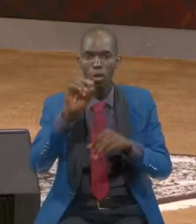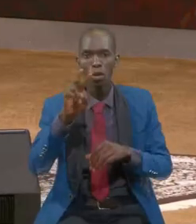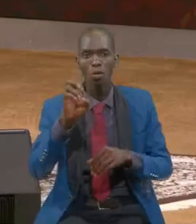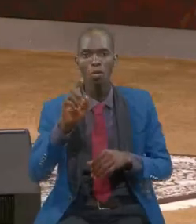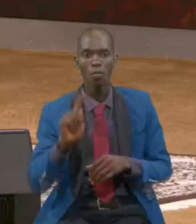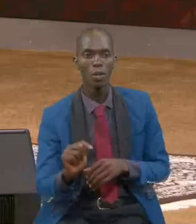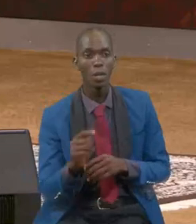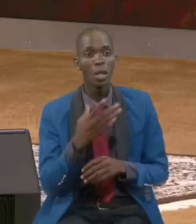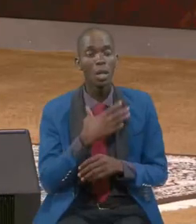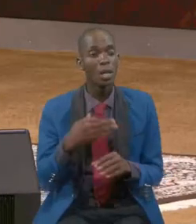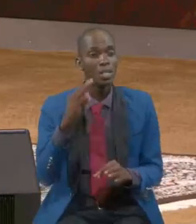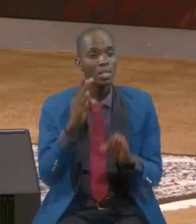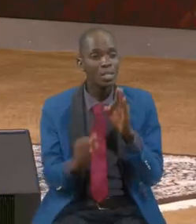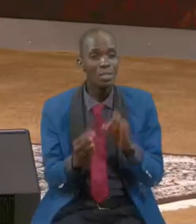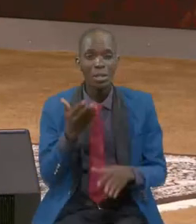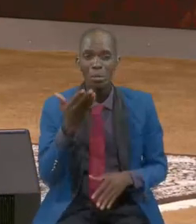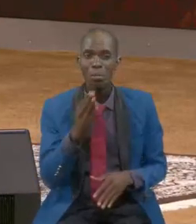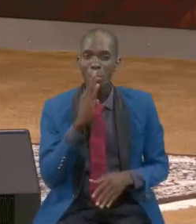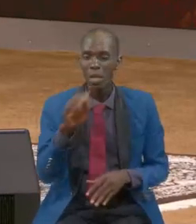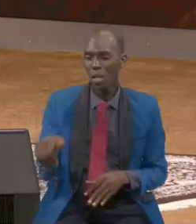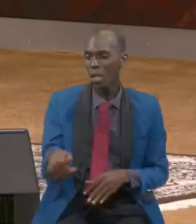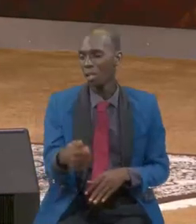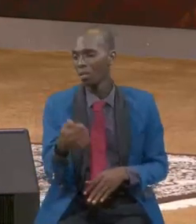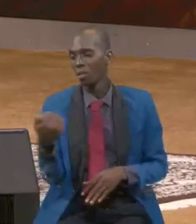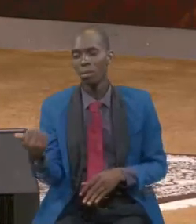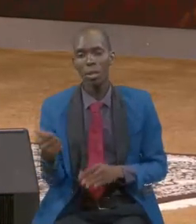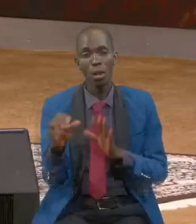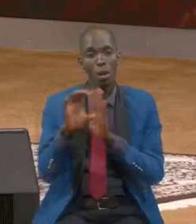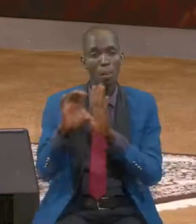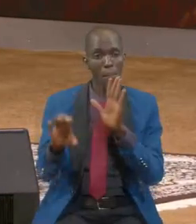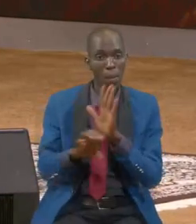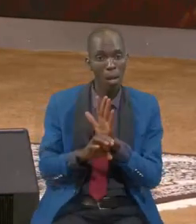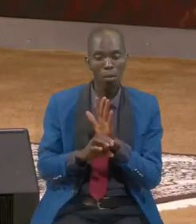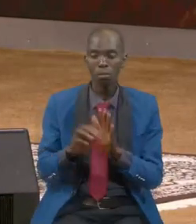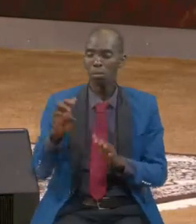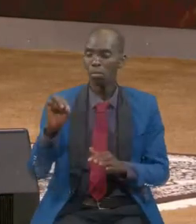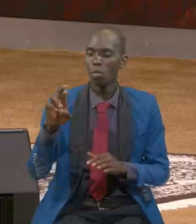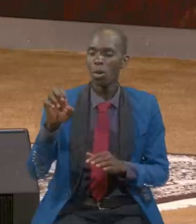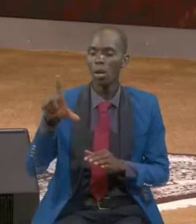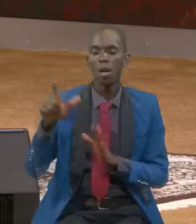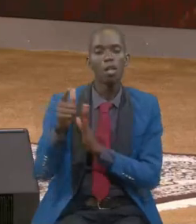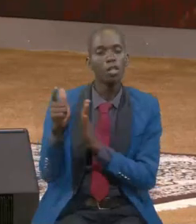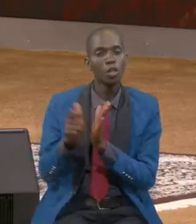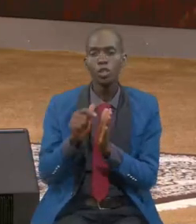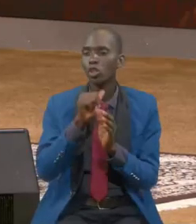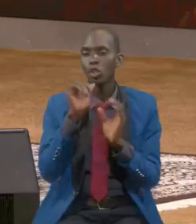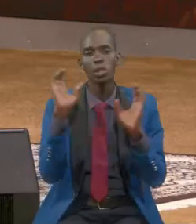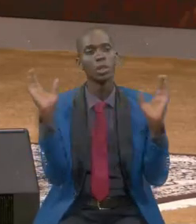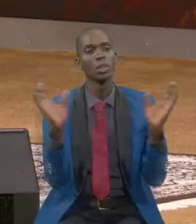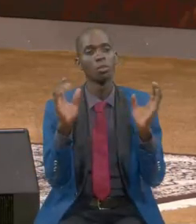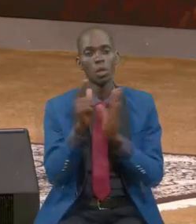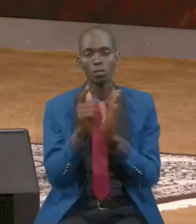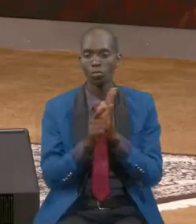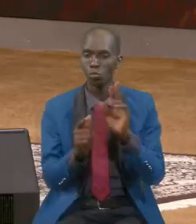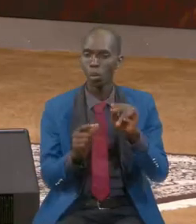tu ne convoiteras point. Et ce qu'il peut encore y avoir, la loi morale, pas la